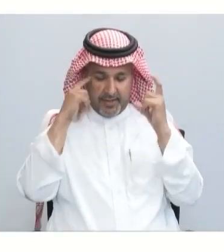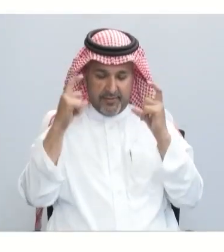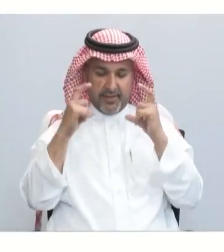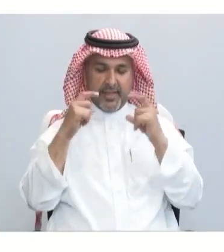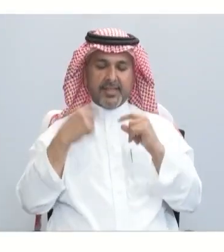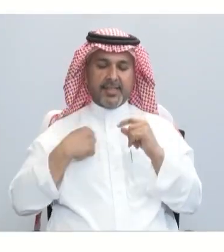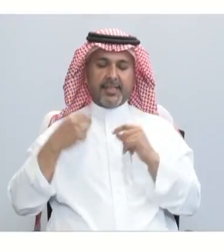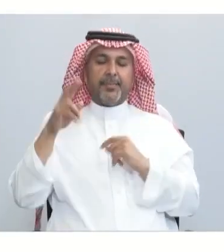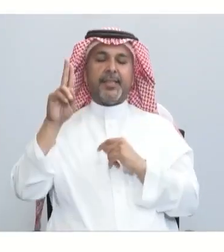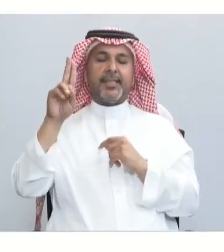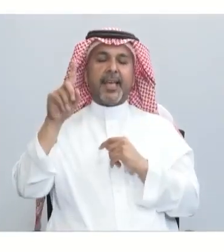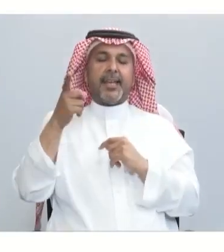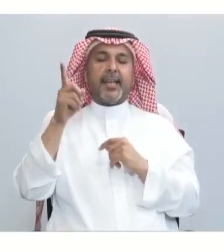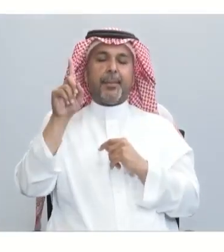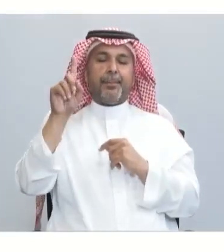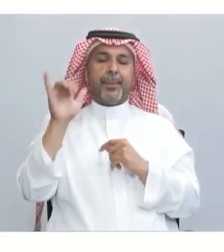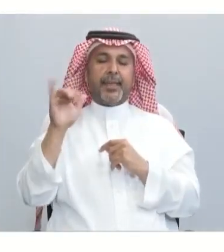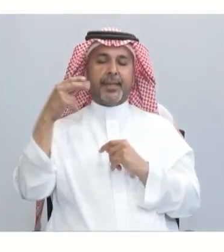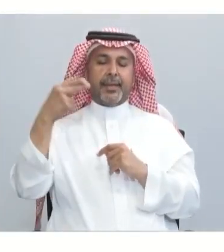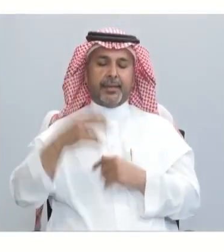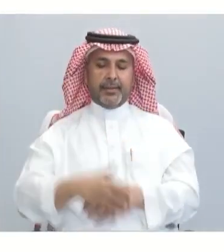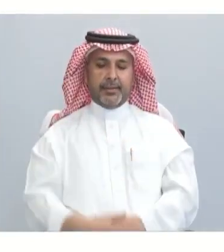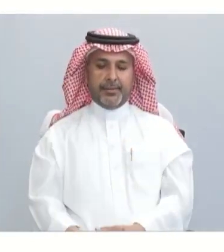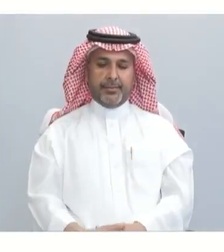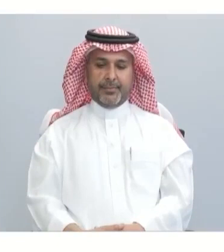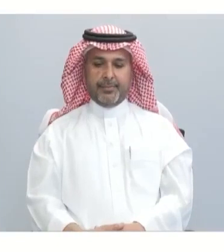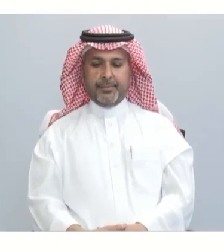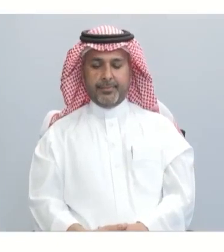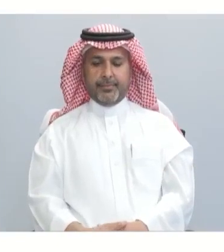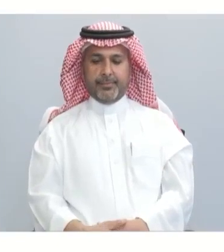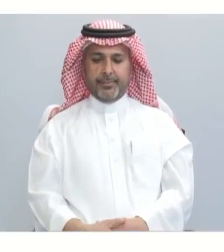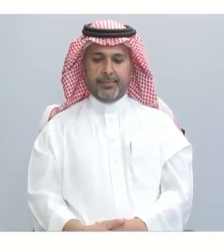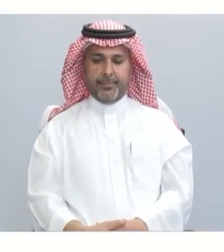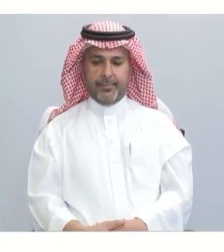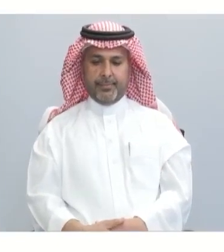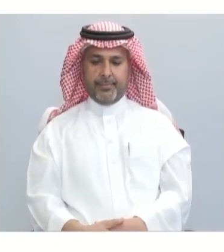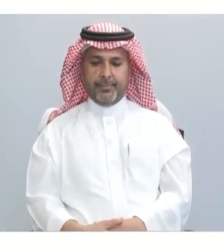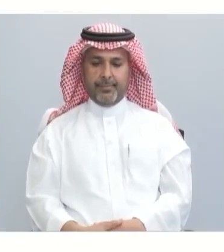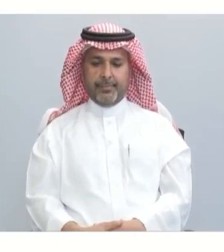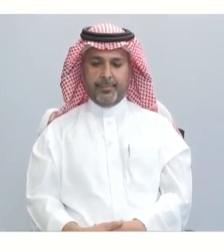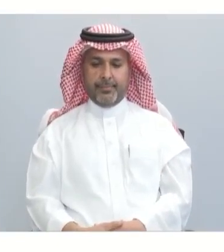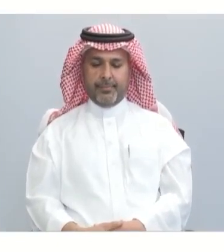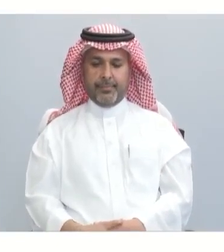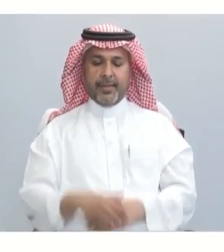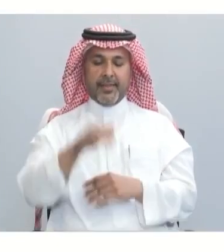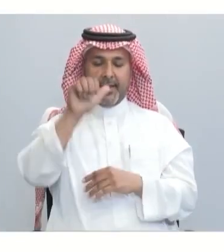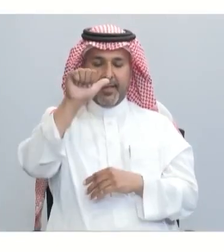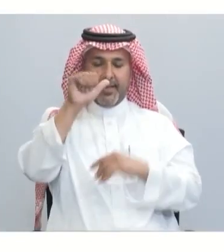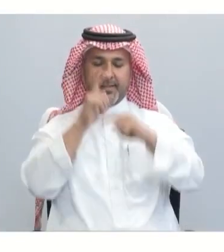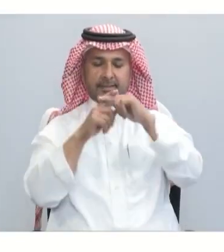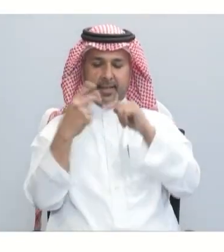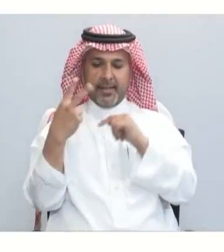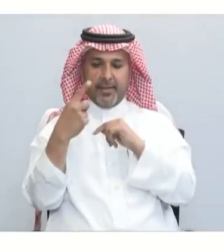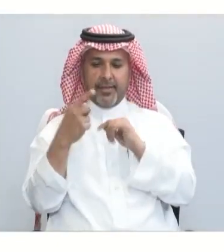الطرف الثاني القوه اثين القوه اثين تلغي الجذر التربيعي والقوه اثين تلغي الجذر التربيعي بيبقى لي هنا اي + 12